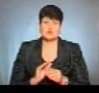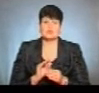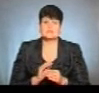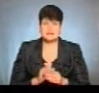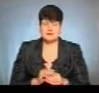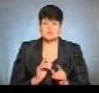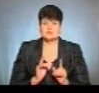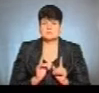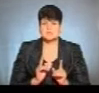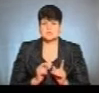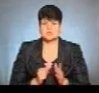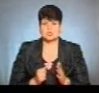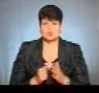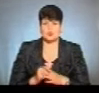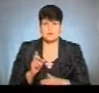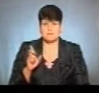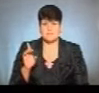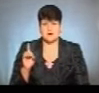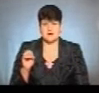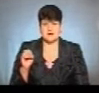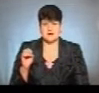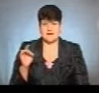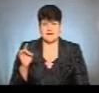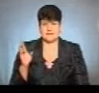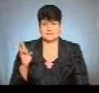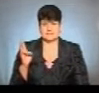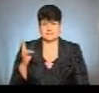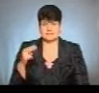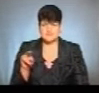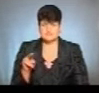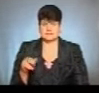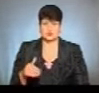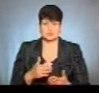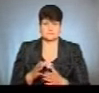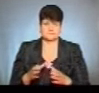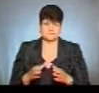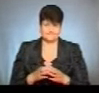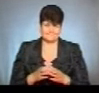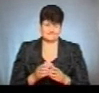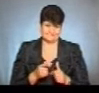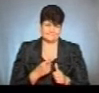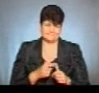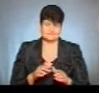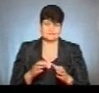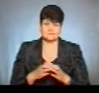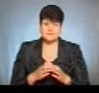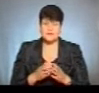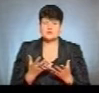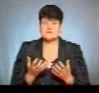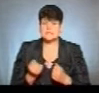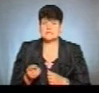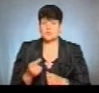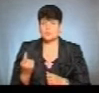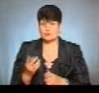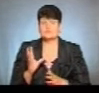лише до бренду певної політичної сили. І якщо брати Тернопільську область, в тому